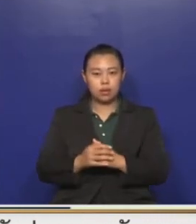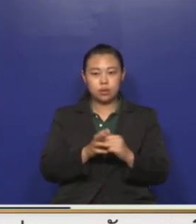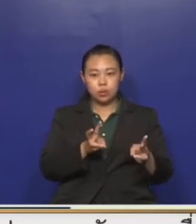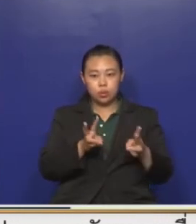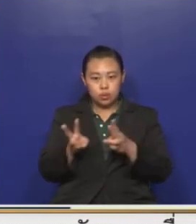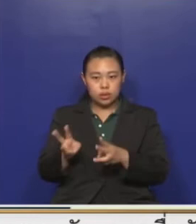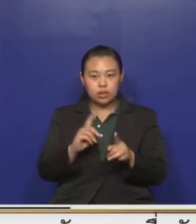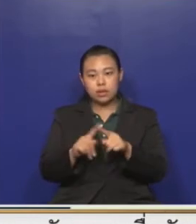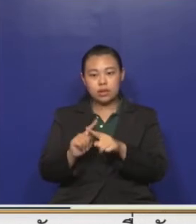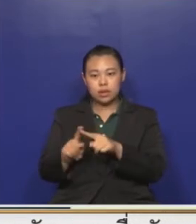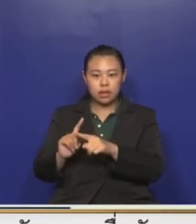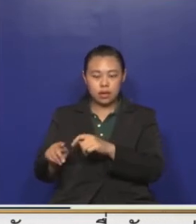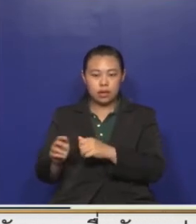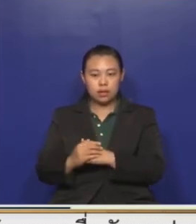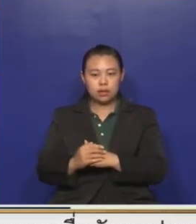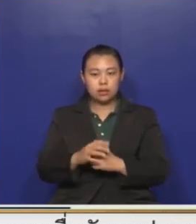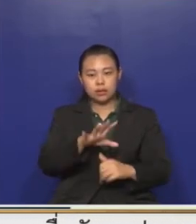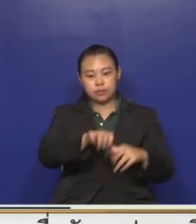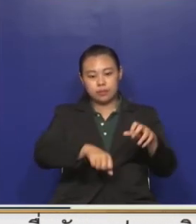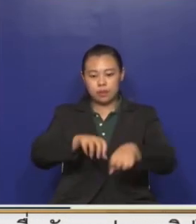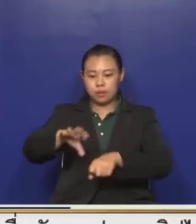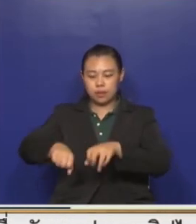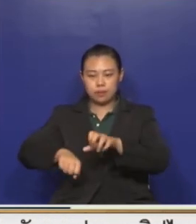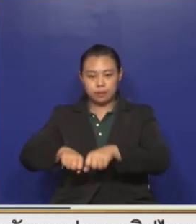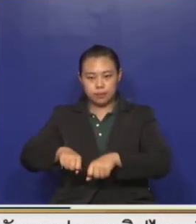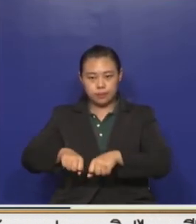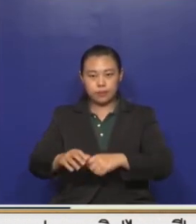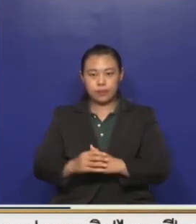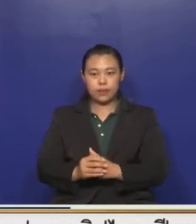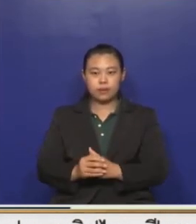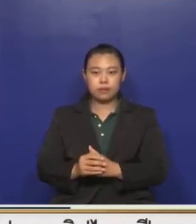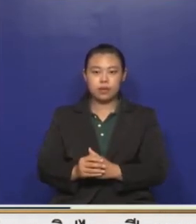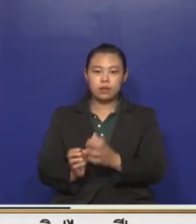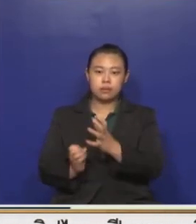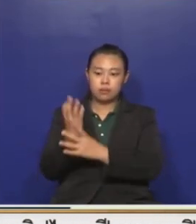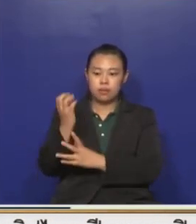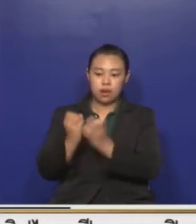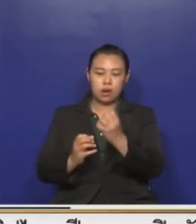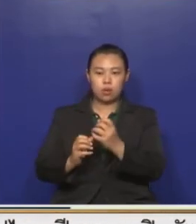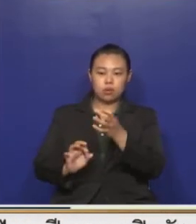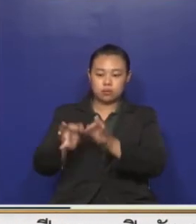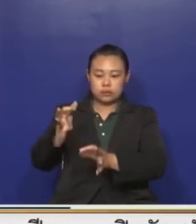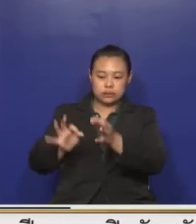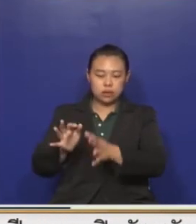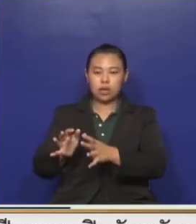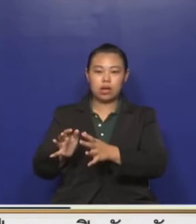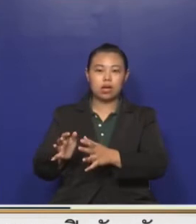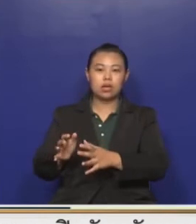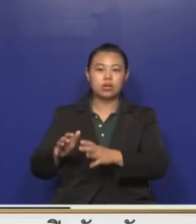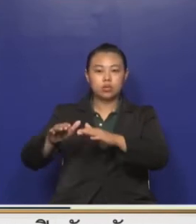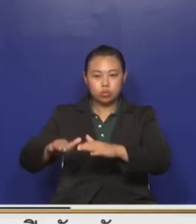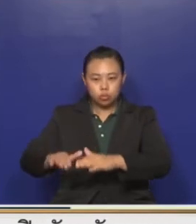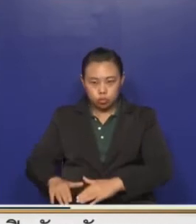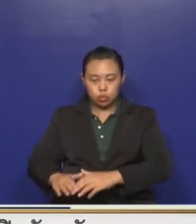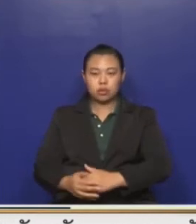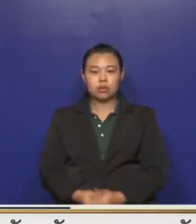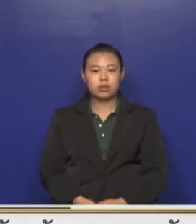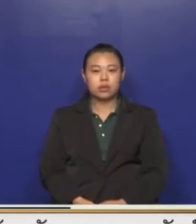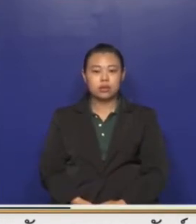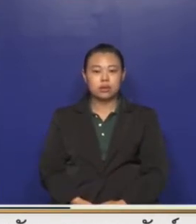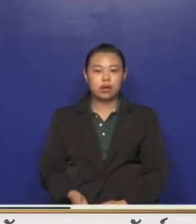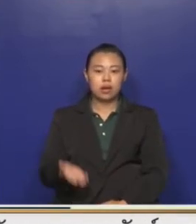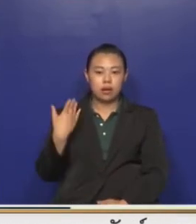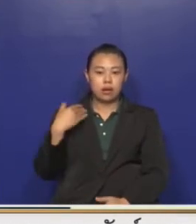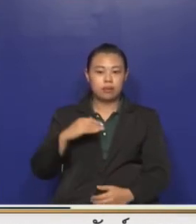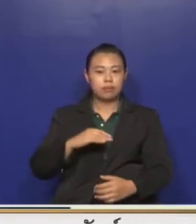ลดเผา My isคอการเก็วสดุทงหายทอยู่ใป่า ทเมื่ลพี่น้กระเซตรกรณ ห พ